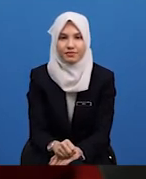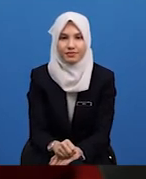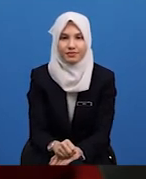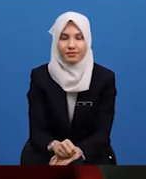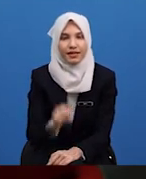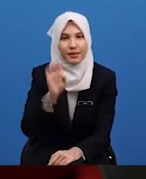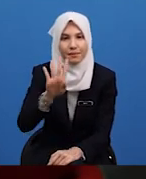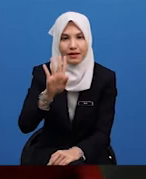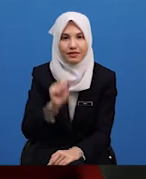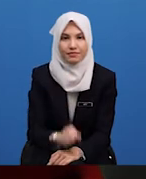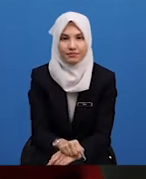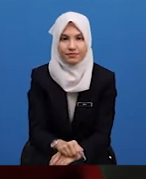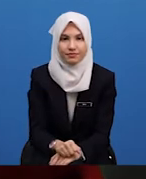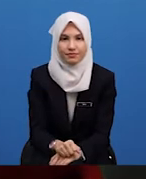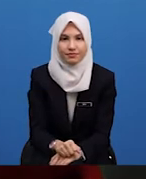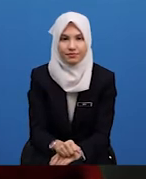keempat,